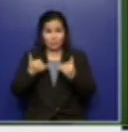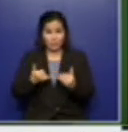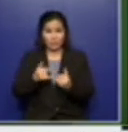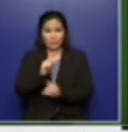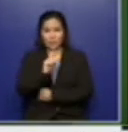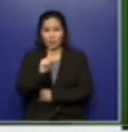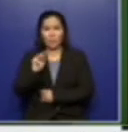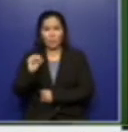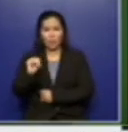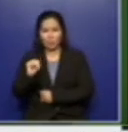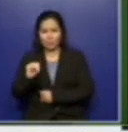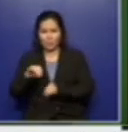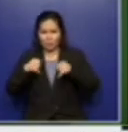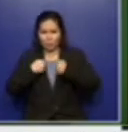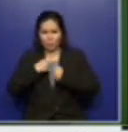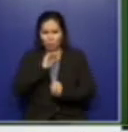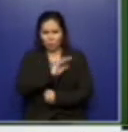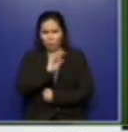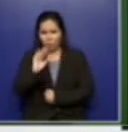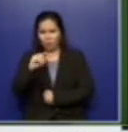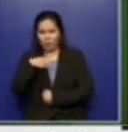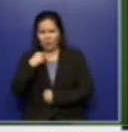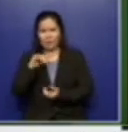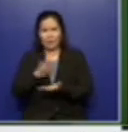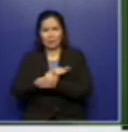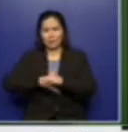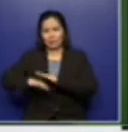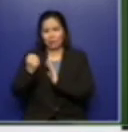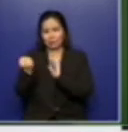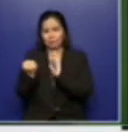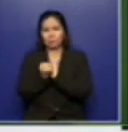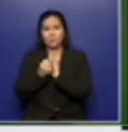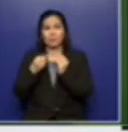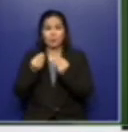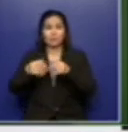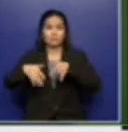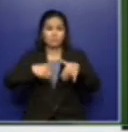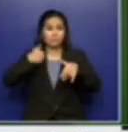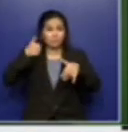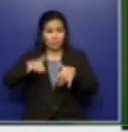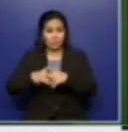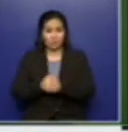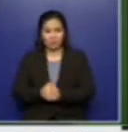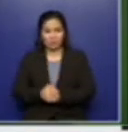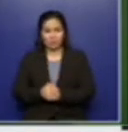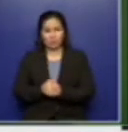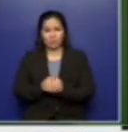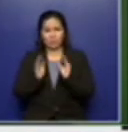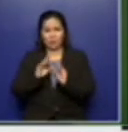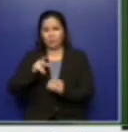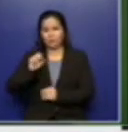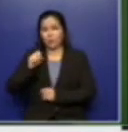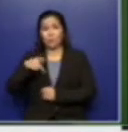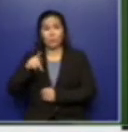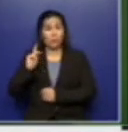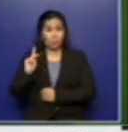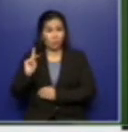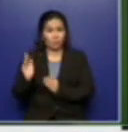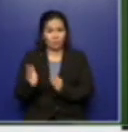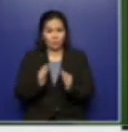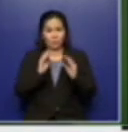ารถที่จะออกเอกสารสิทธิ์ให้แก่ชาวบ้านเป็นประเภทสปก.ได้เรื่องที่ส